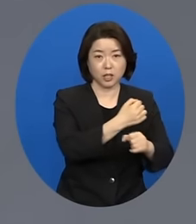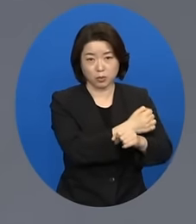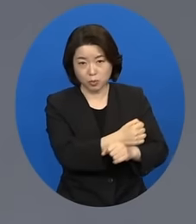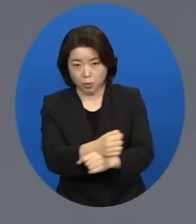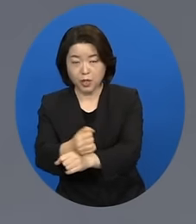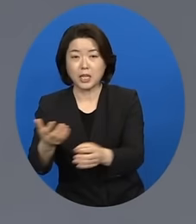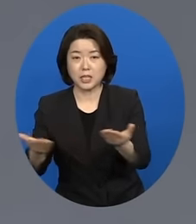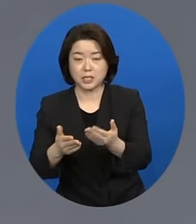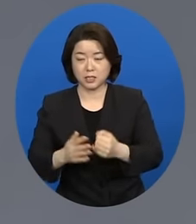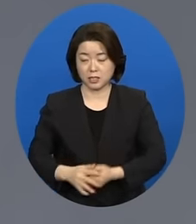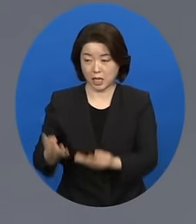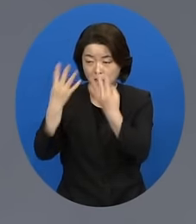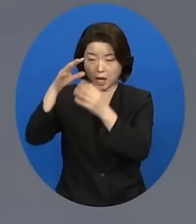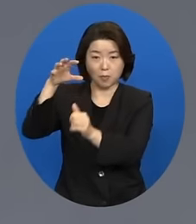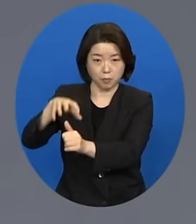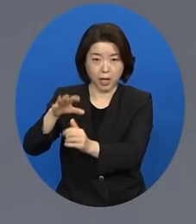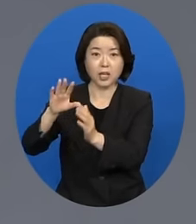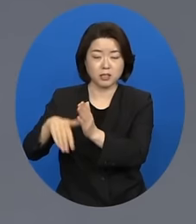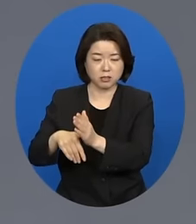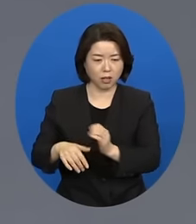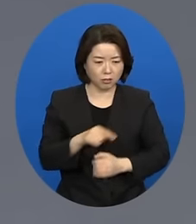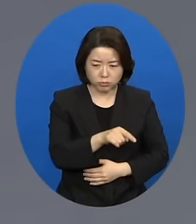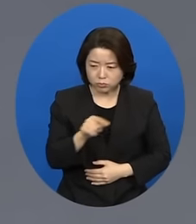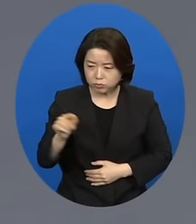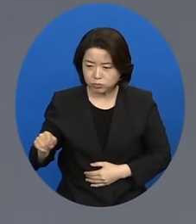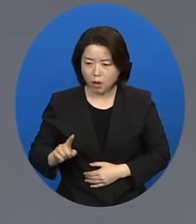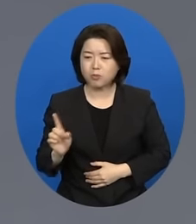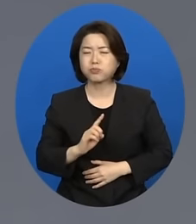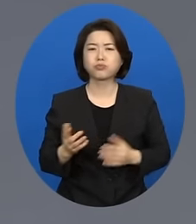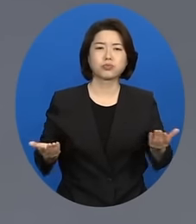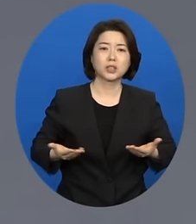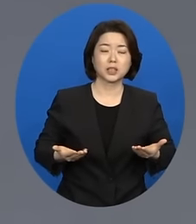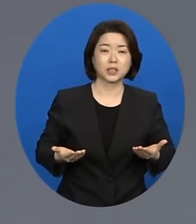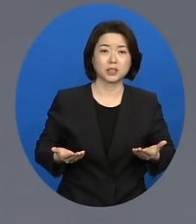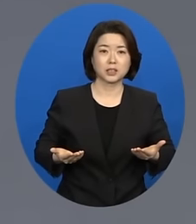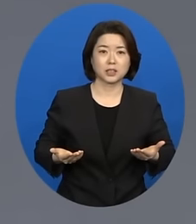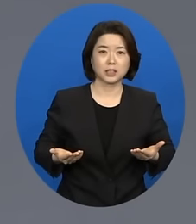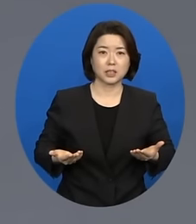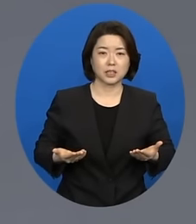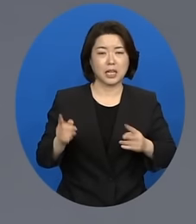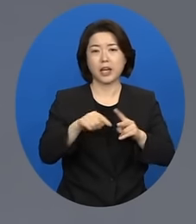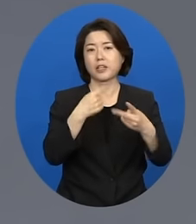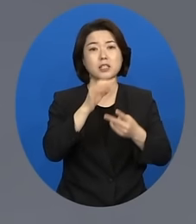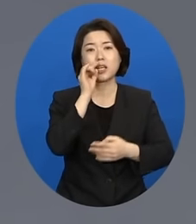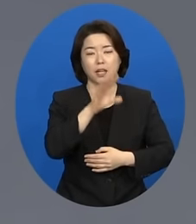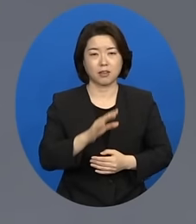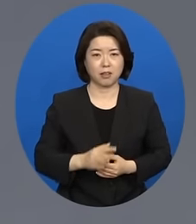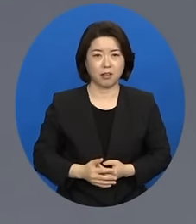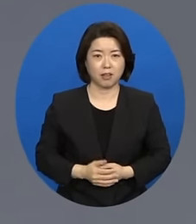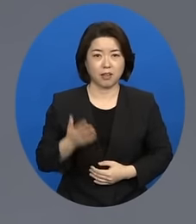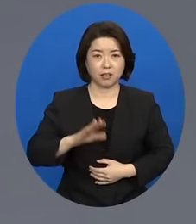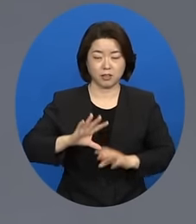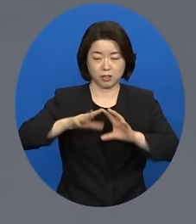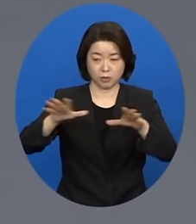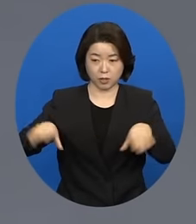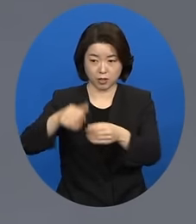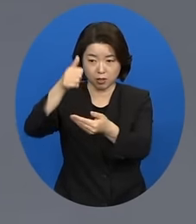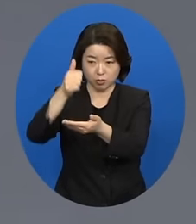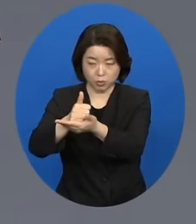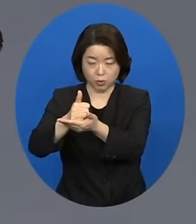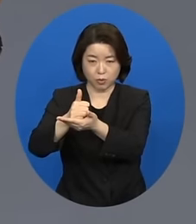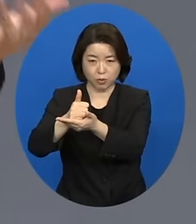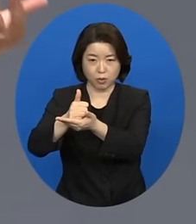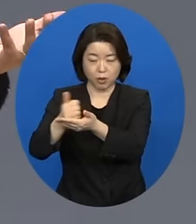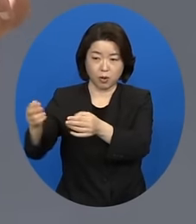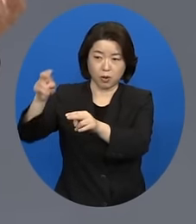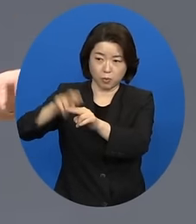감옥에 던져졌을 때에는 이게 뭔지 해석이 제대로 되지 않았습니다. 그런데 총리가 되고 나서 지난